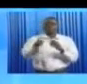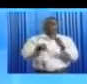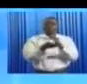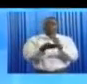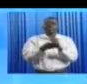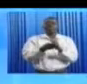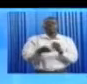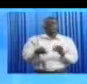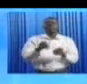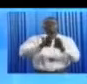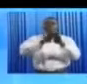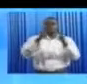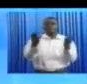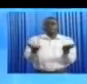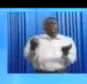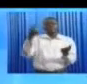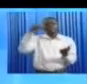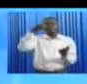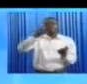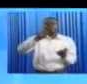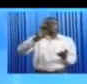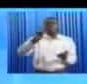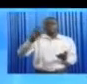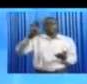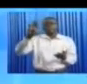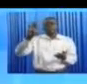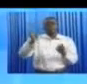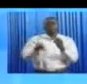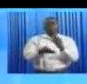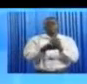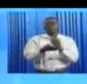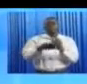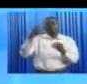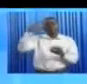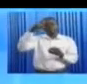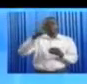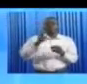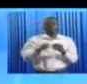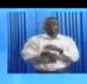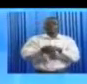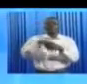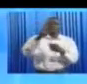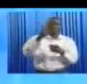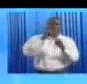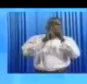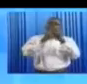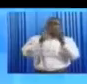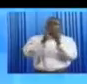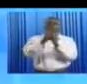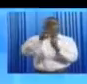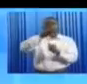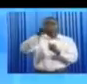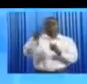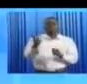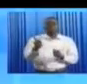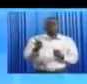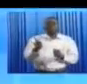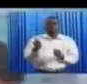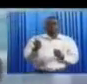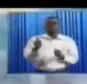le lancement de Mob Banking, un nouveau produit. Thierry Tanon à sa sortie d'audience au micro de Sié Sylvestre Da.